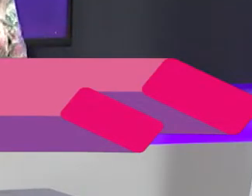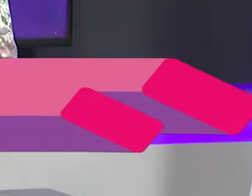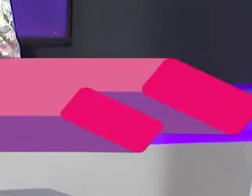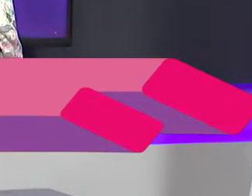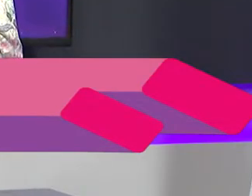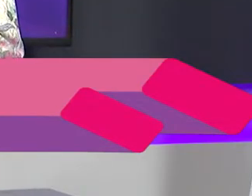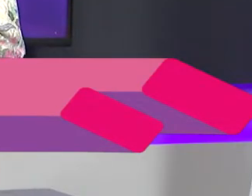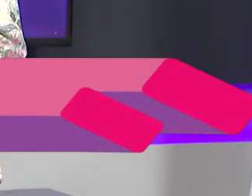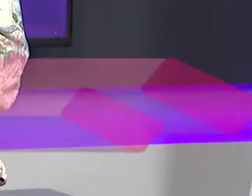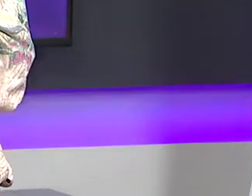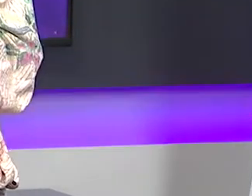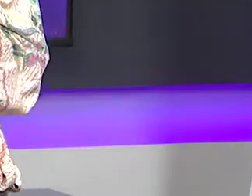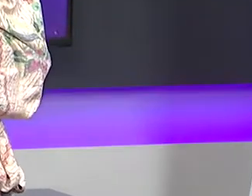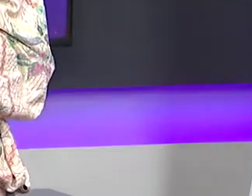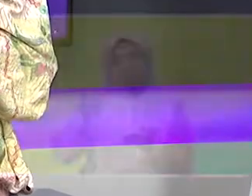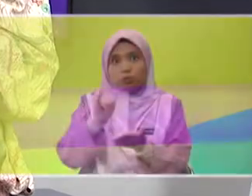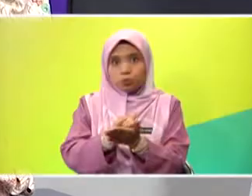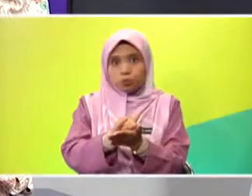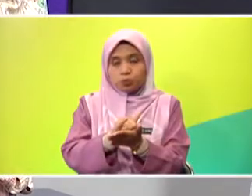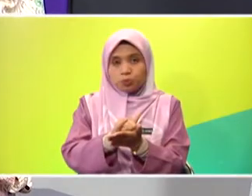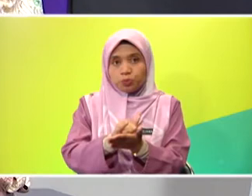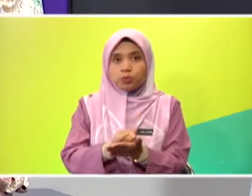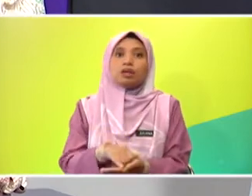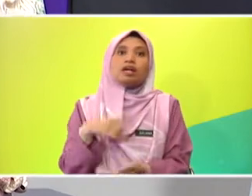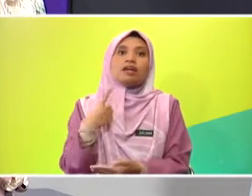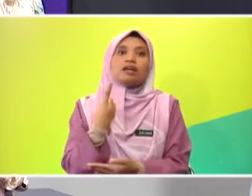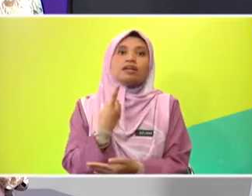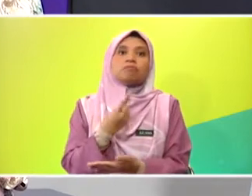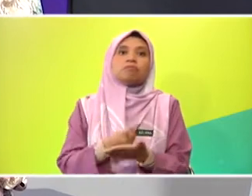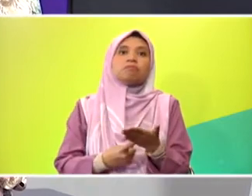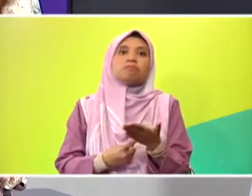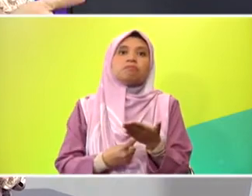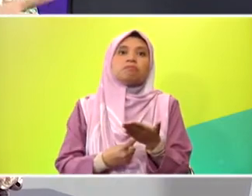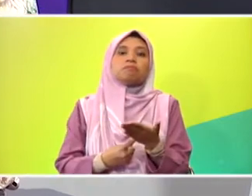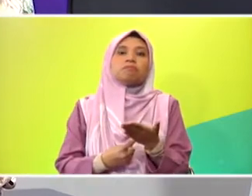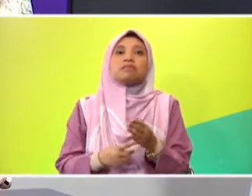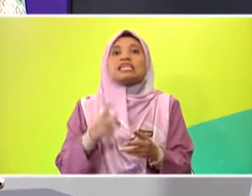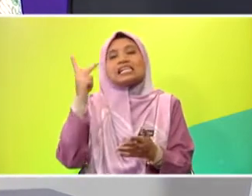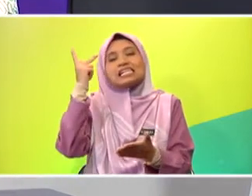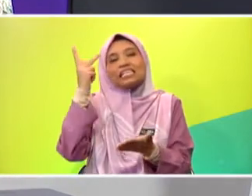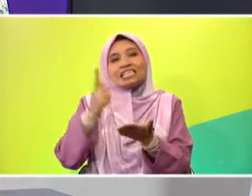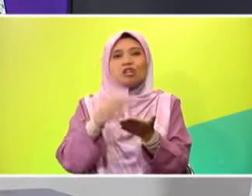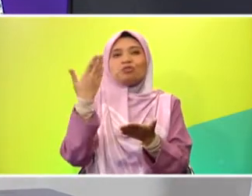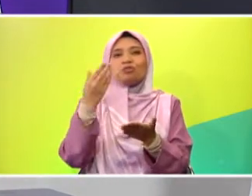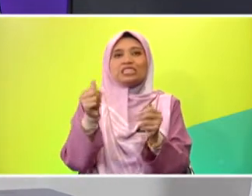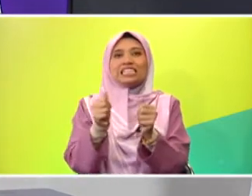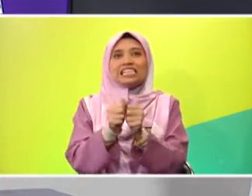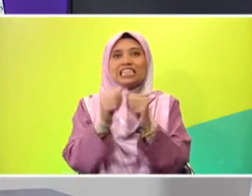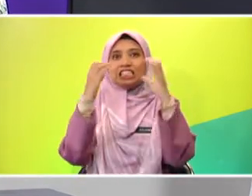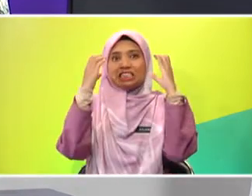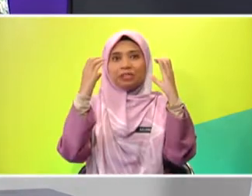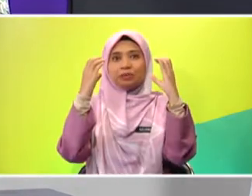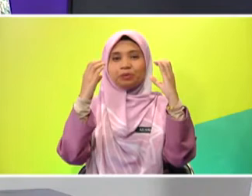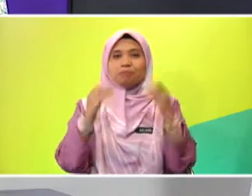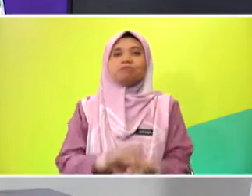sebelum kita tidak mengetahui tentang topik kita pada hari ini apakah the kalau kita berkenalan dahulu bersama dengan guru